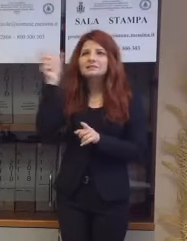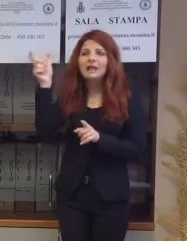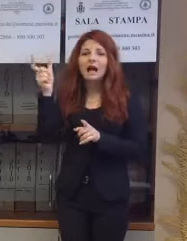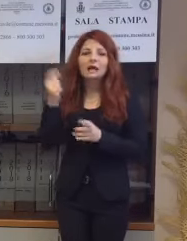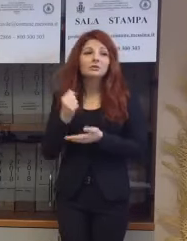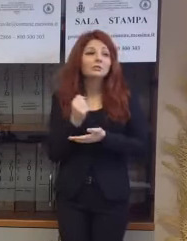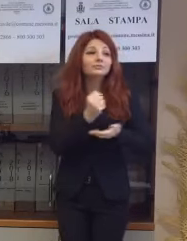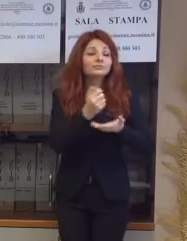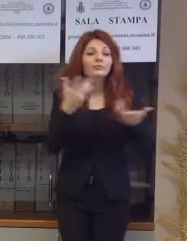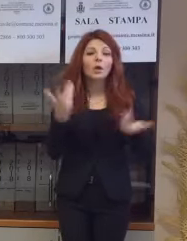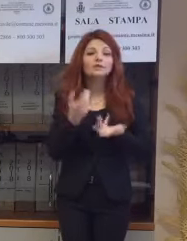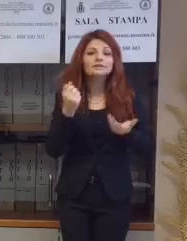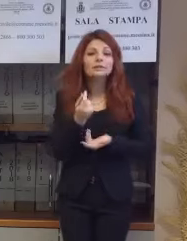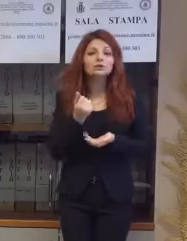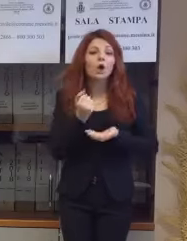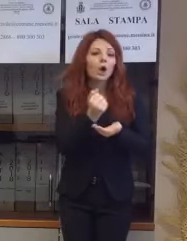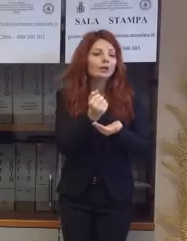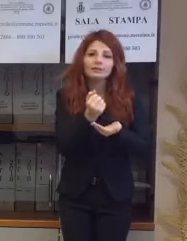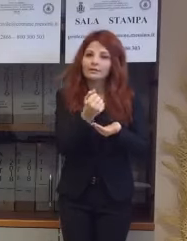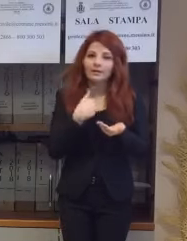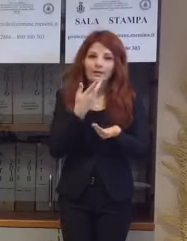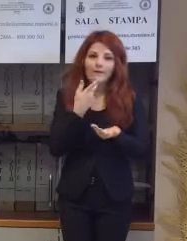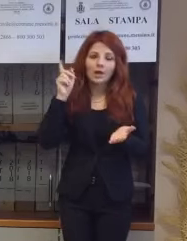Noi pretendiamo operazioni